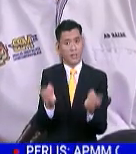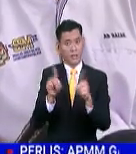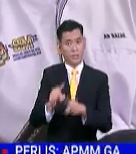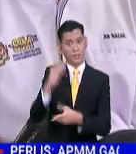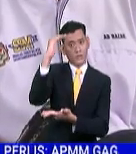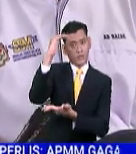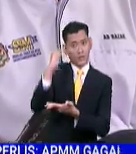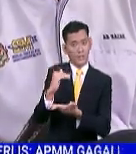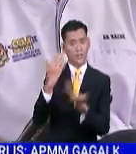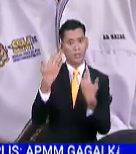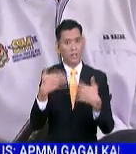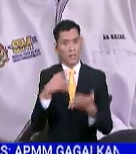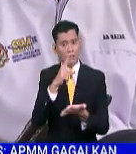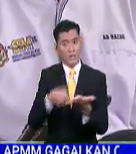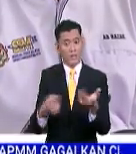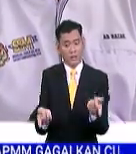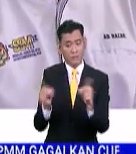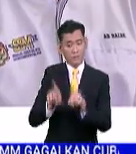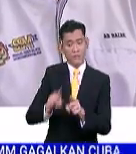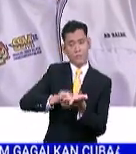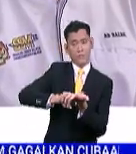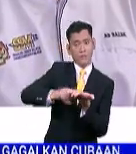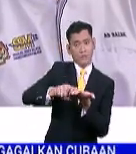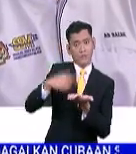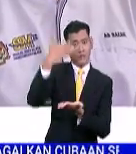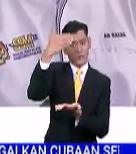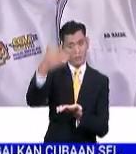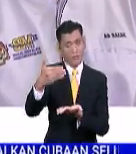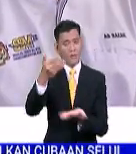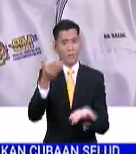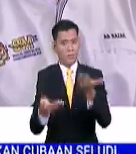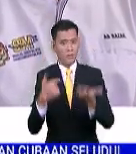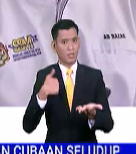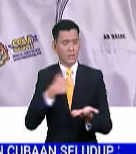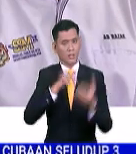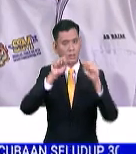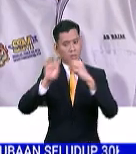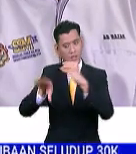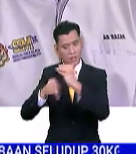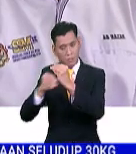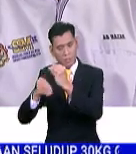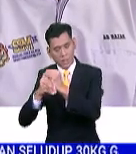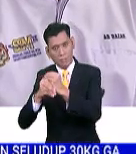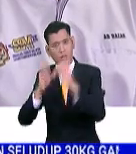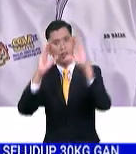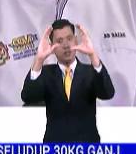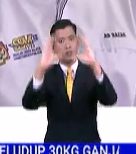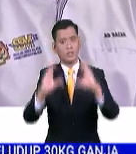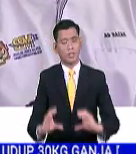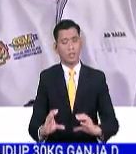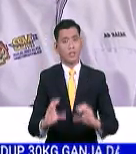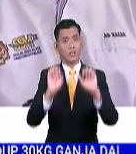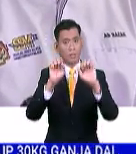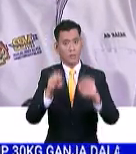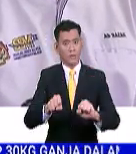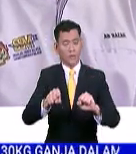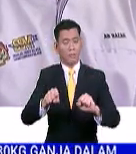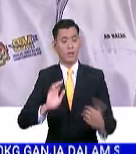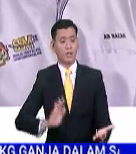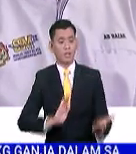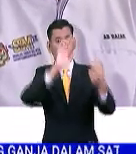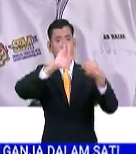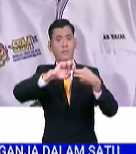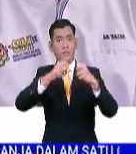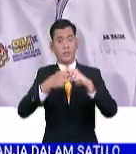kalau kita dah tahu apa yang akan berlaku minggu depan, stok ada ini mungkin kita boleh ambil langkah alternatif untuk normalisasi mana sebut. Betul juga dengan